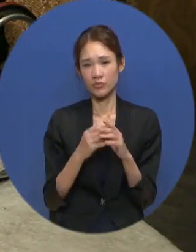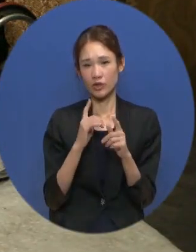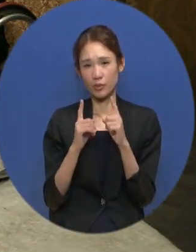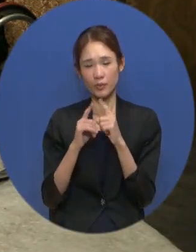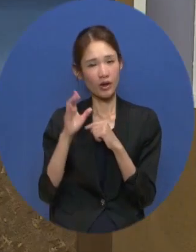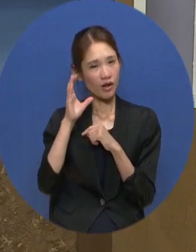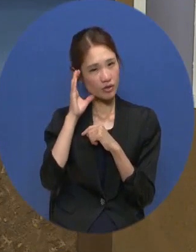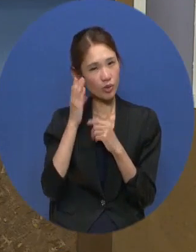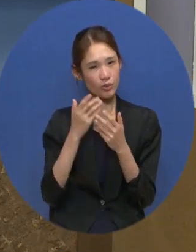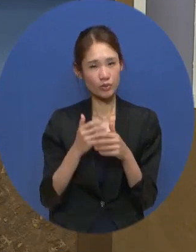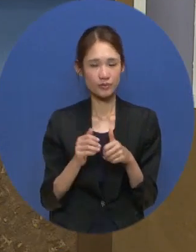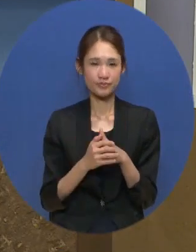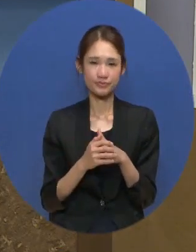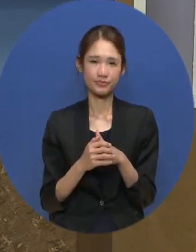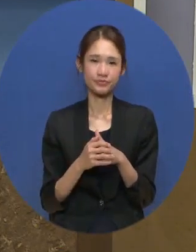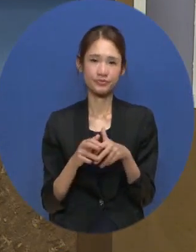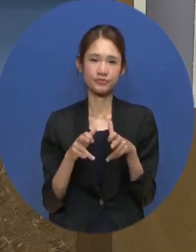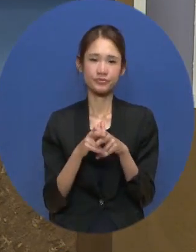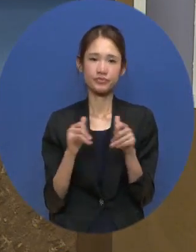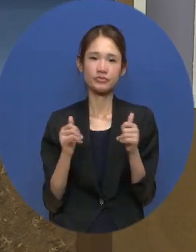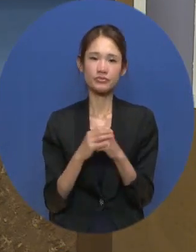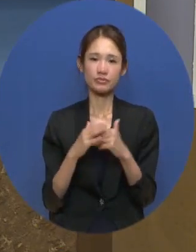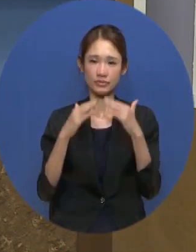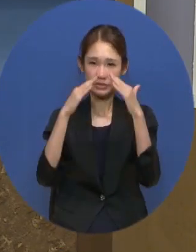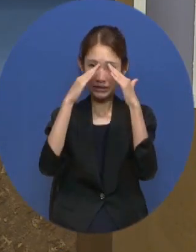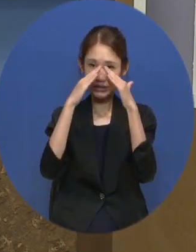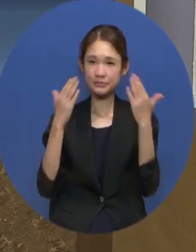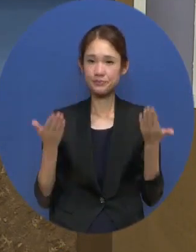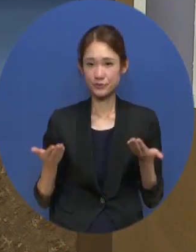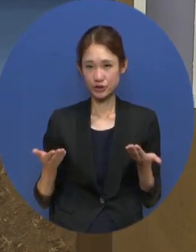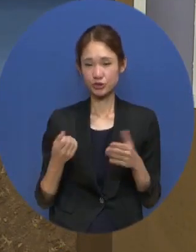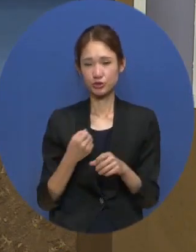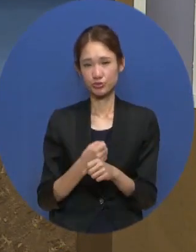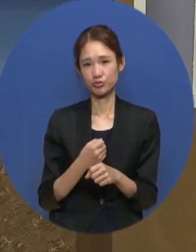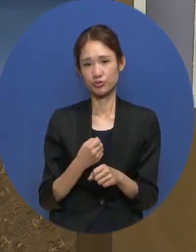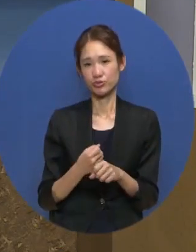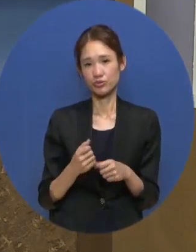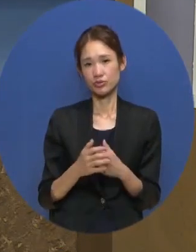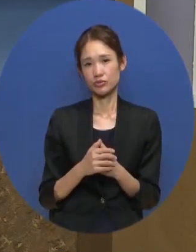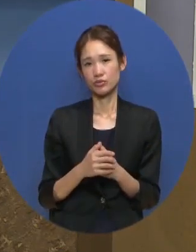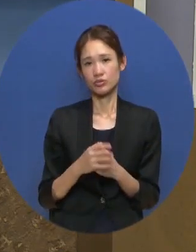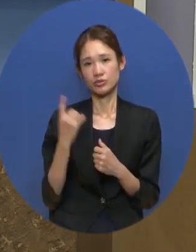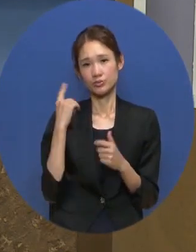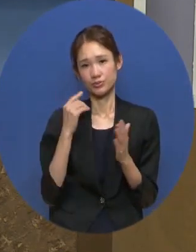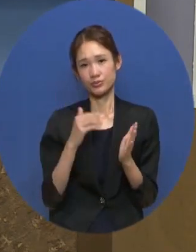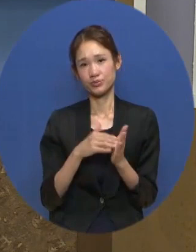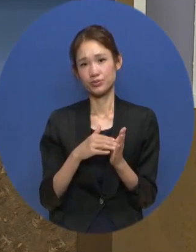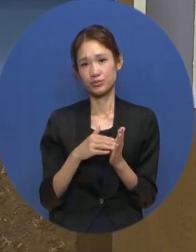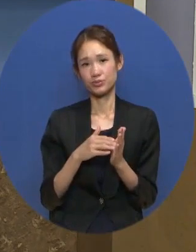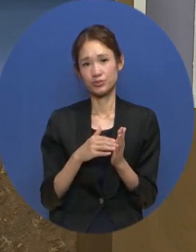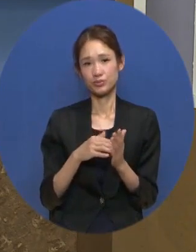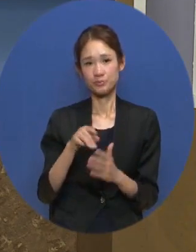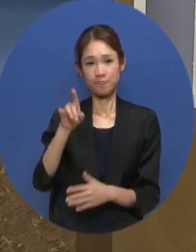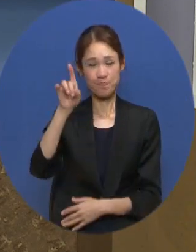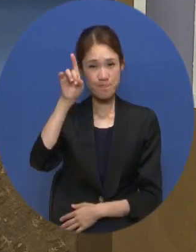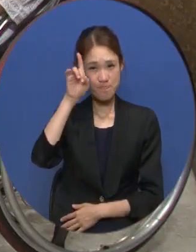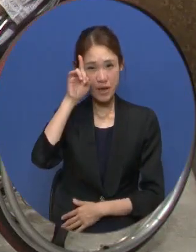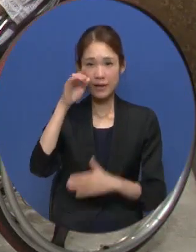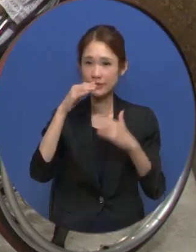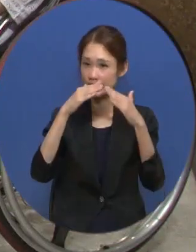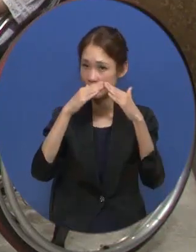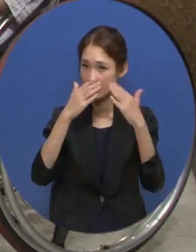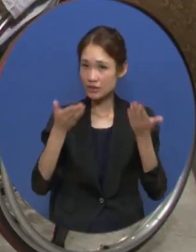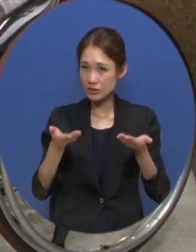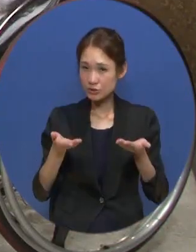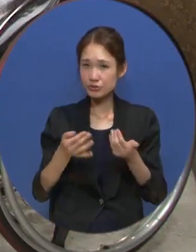이야기를 들어보니까 이제 장애인 분들이 재택근무를 하고 계신다고 들었습니다. 100% 재택근무를 하고 계신